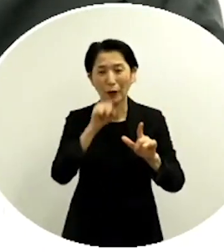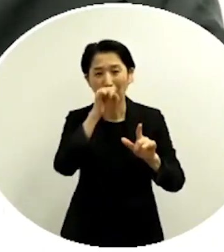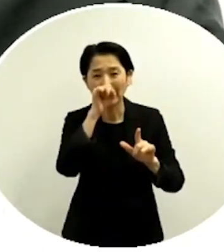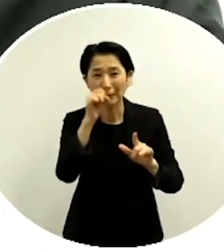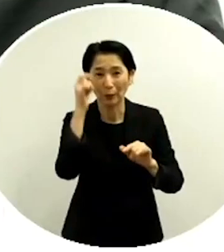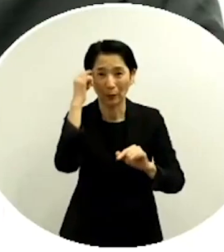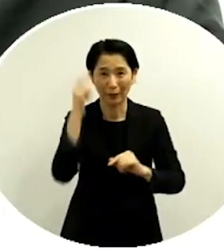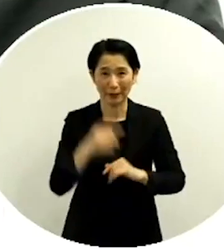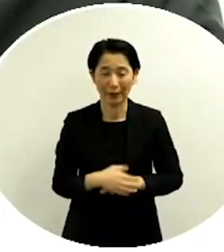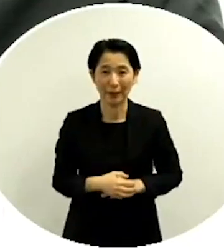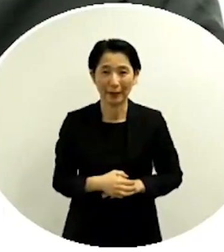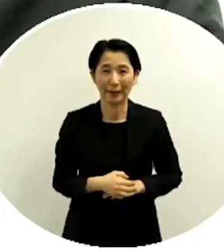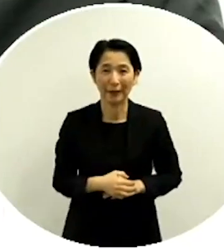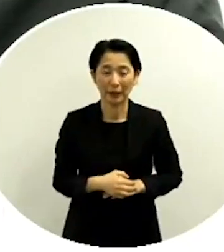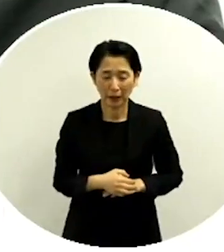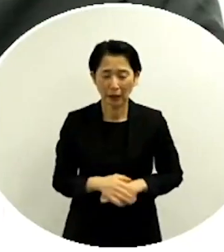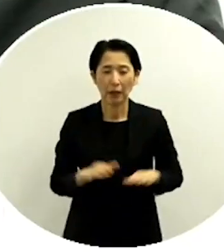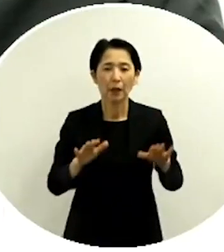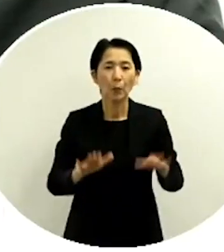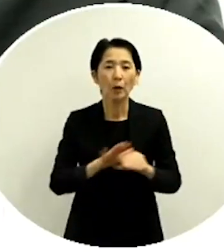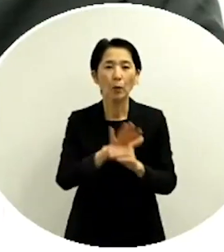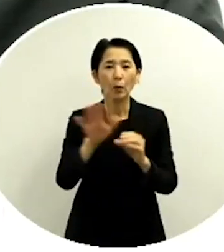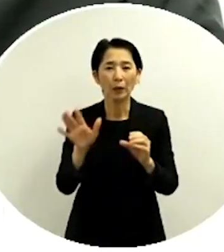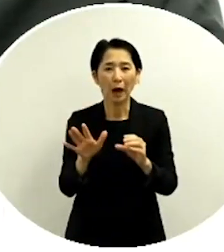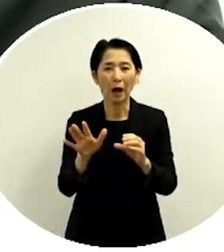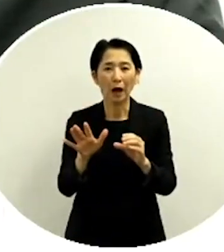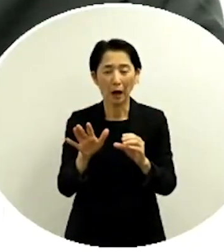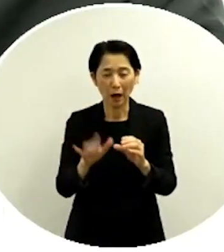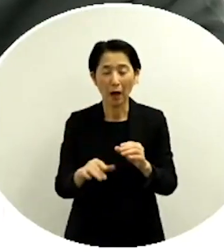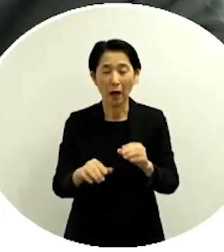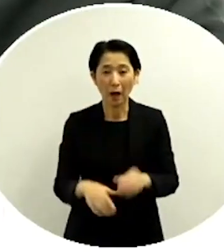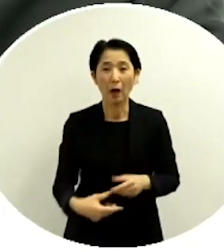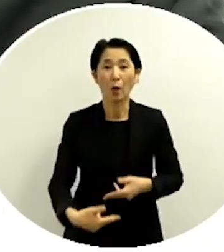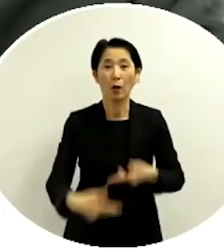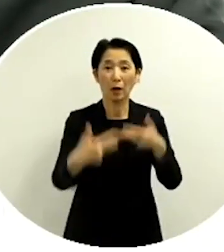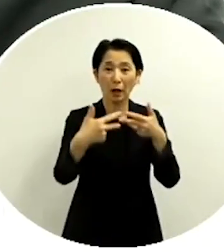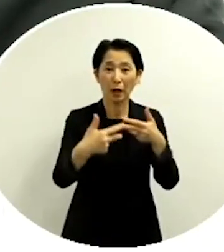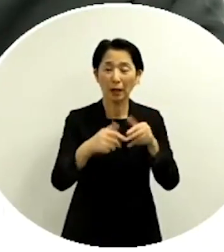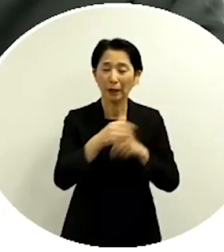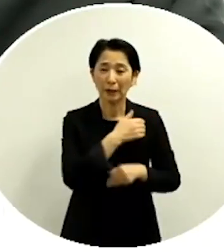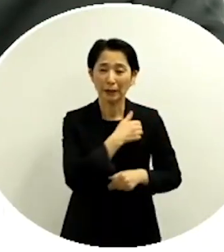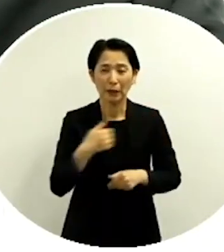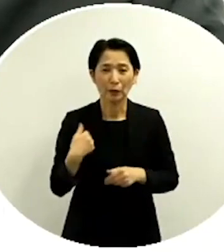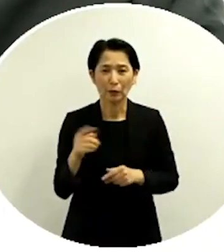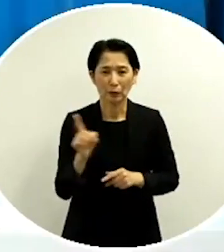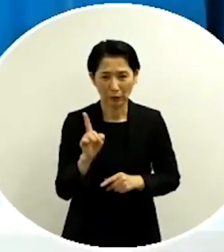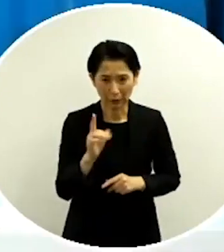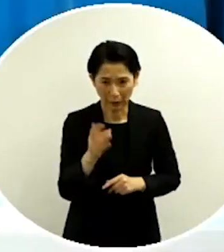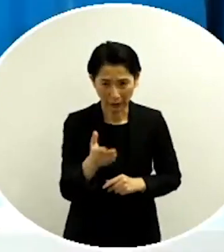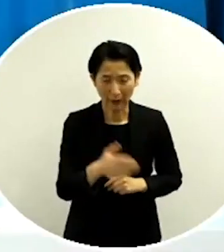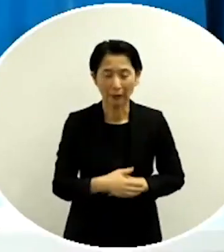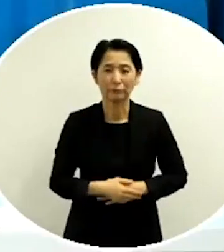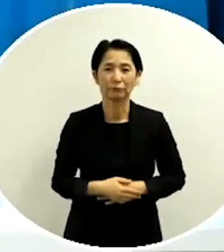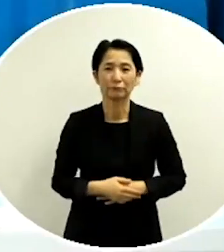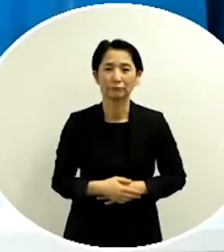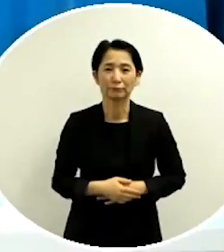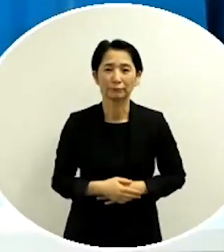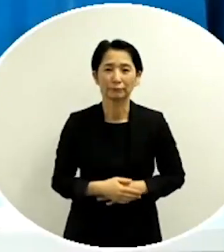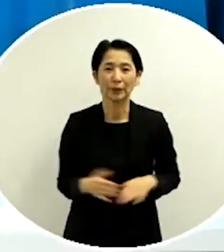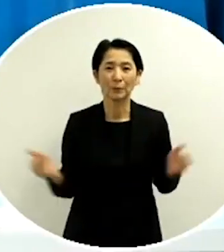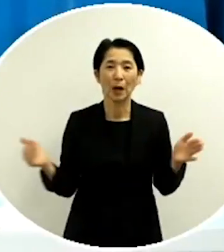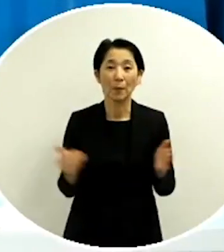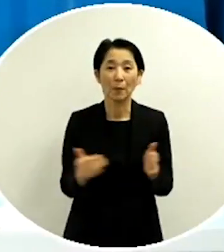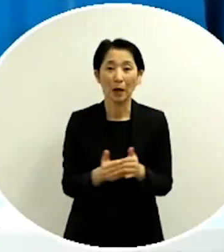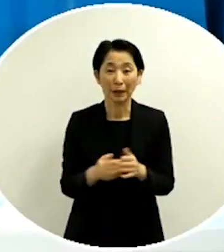あのう例えばこういう頃なぁになった時にオンラインでやれる可能性がどうなのかとかあと僕は前回までの